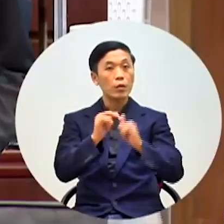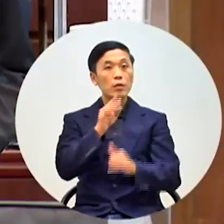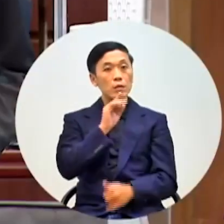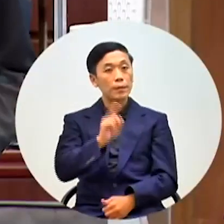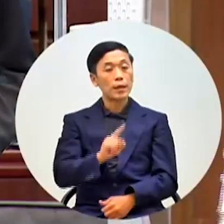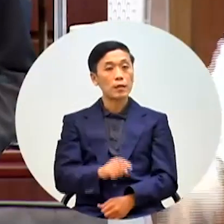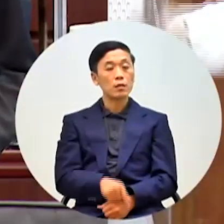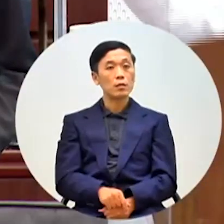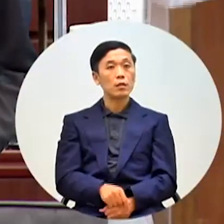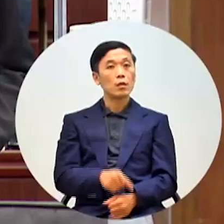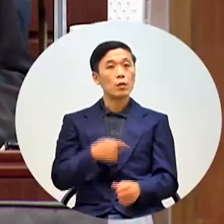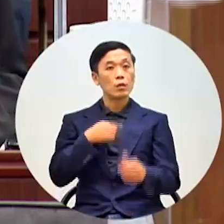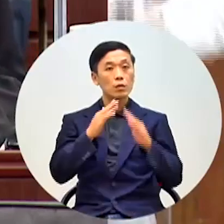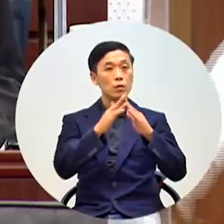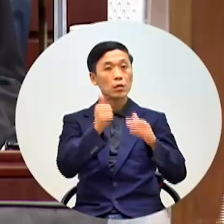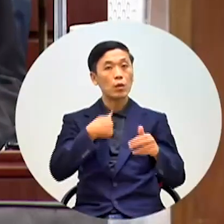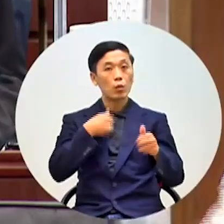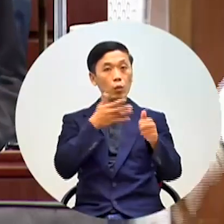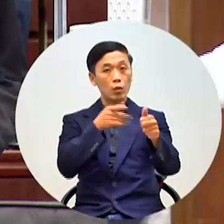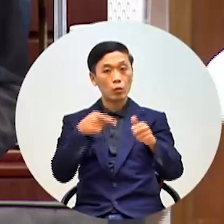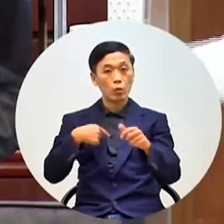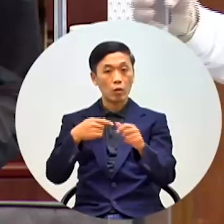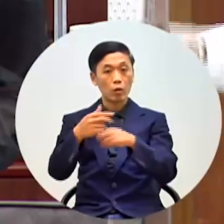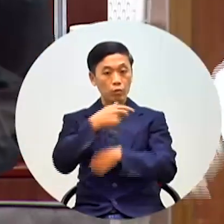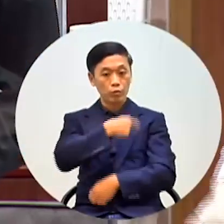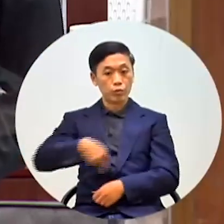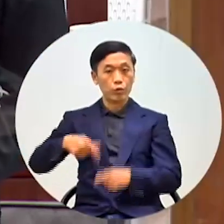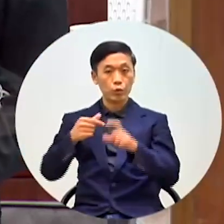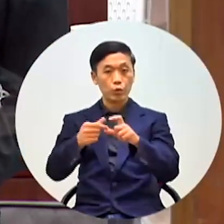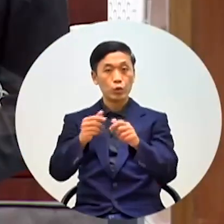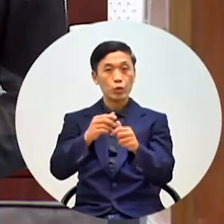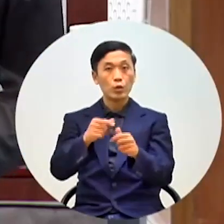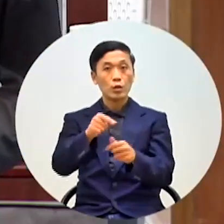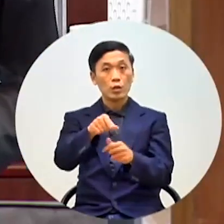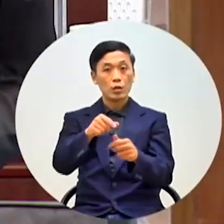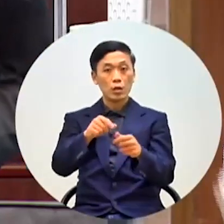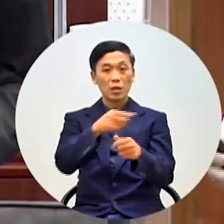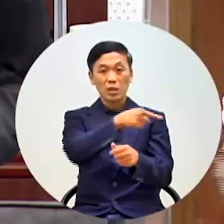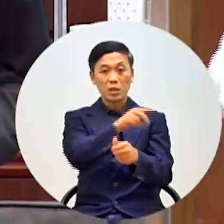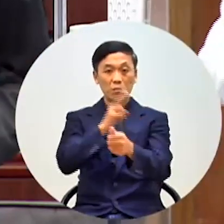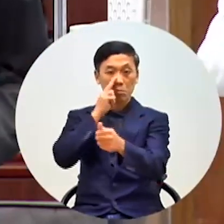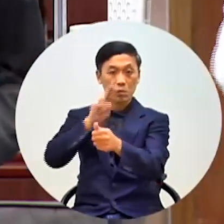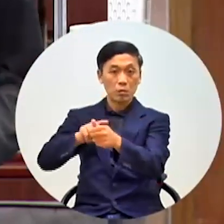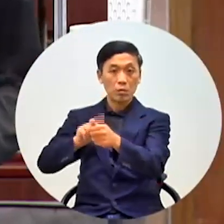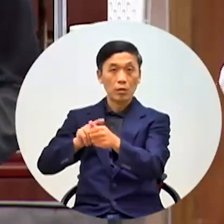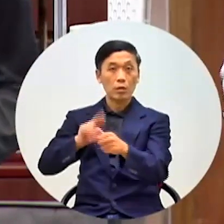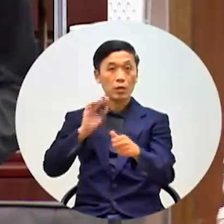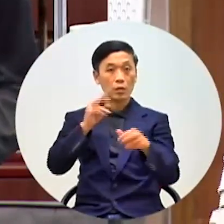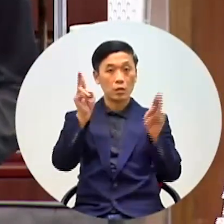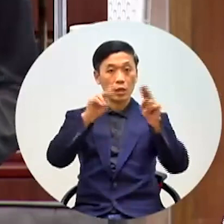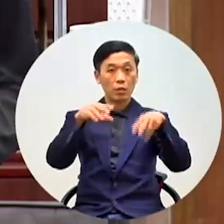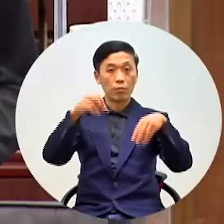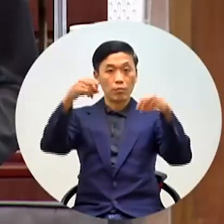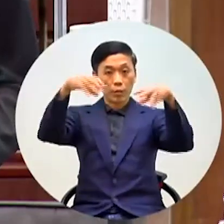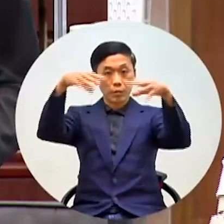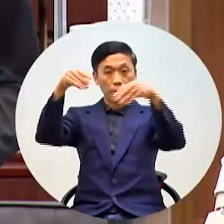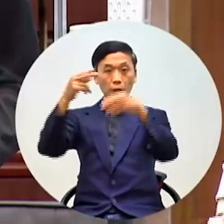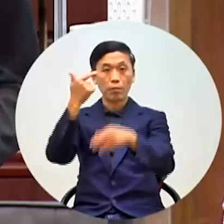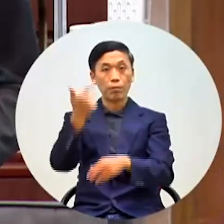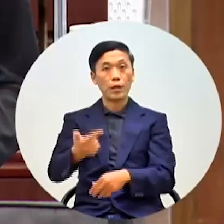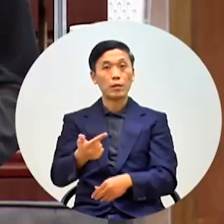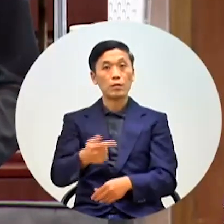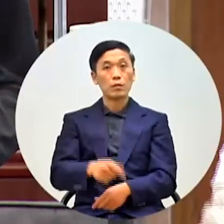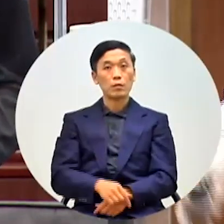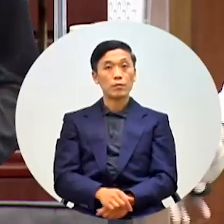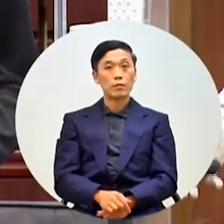长，我的所在让你糟蹋，但是我来电上班呢，你没报，你没给我用免钱的电，佮讲真正，佮足